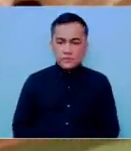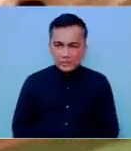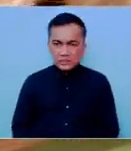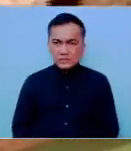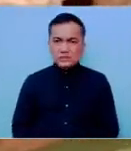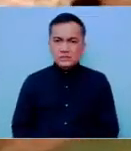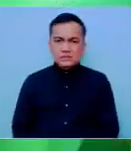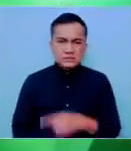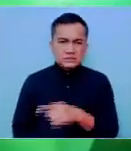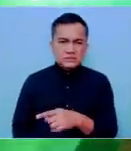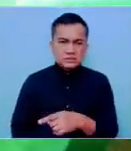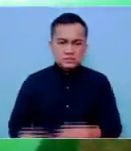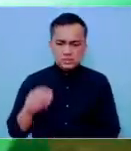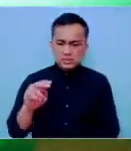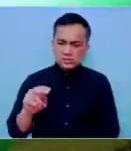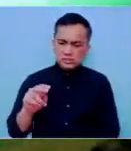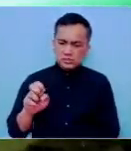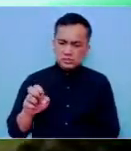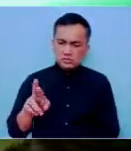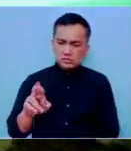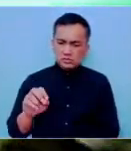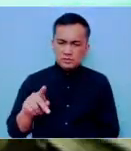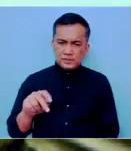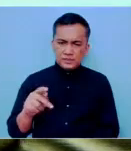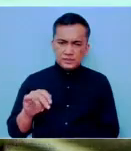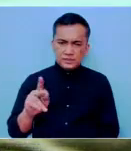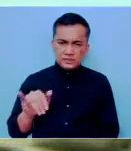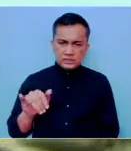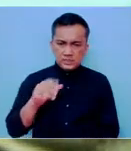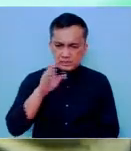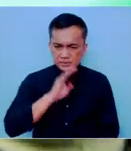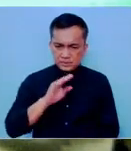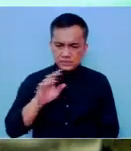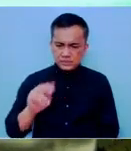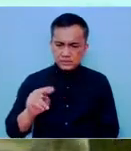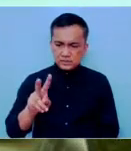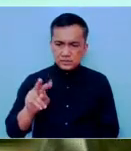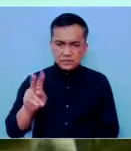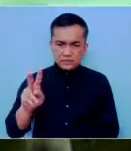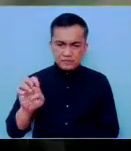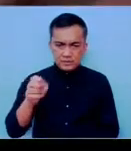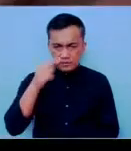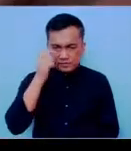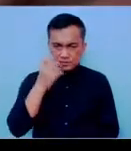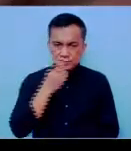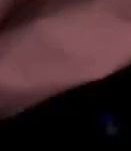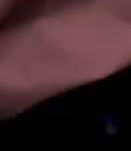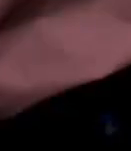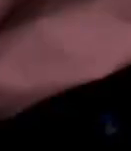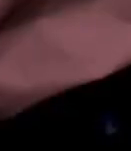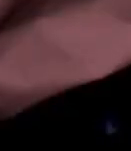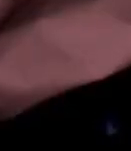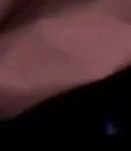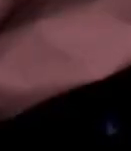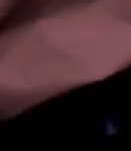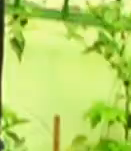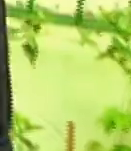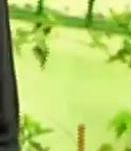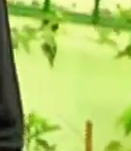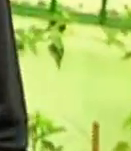posibleng mayroong neuropathy o pagkasira ng neres si nanay dulot ng kanyang Diabetes walang finger Walang